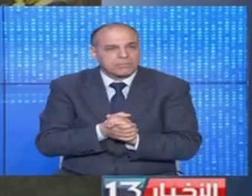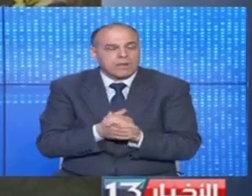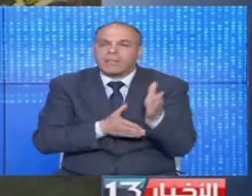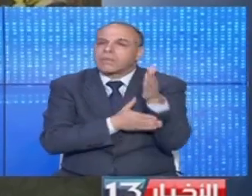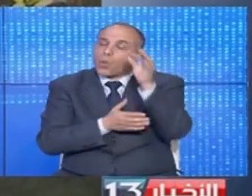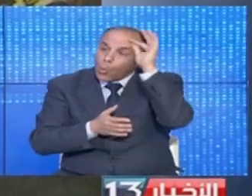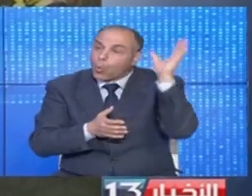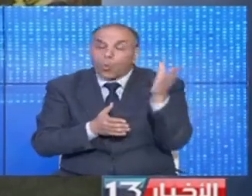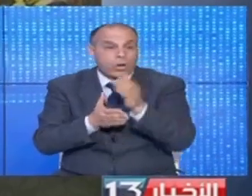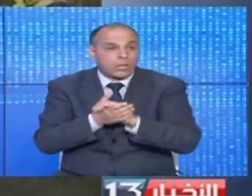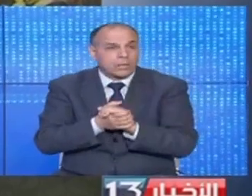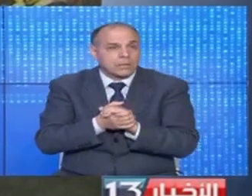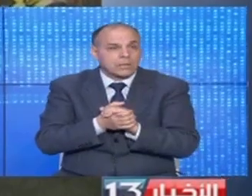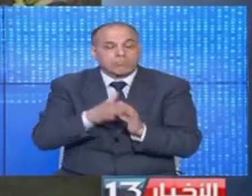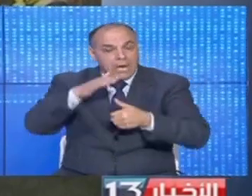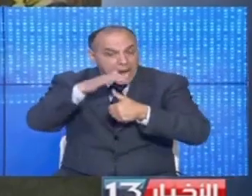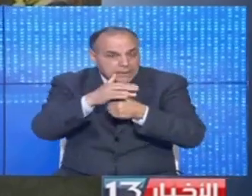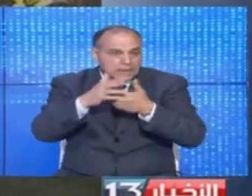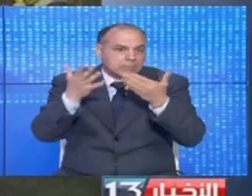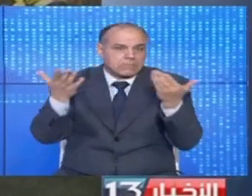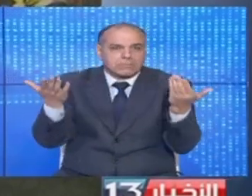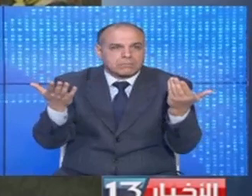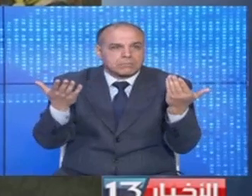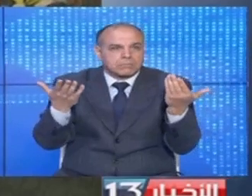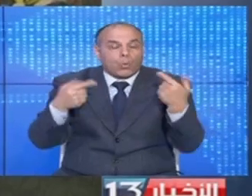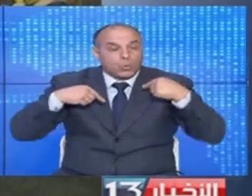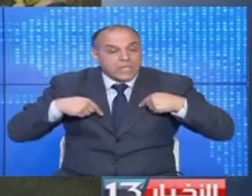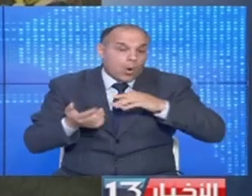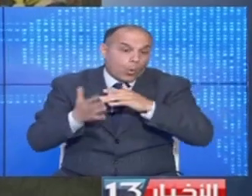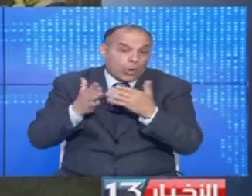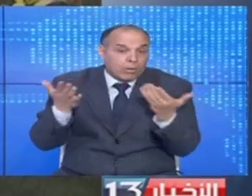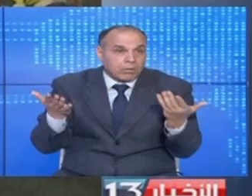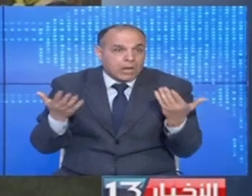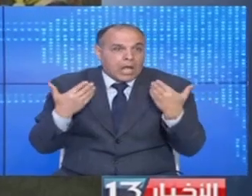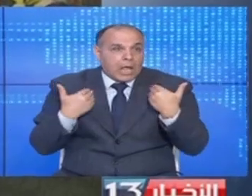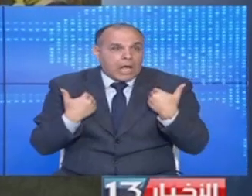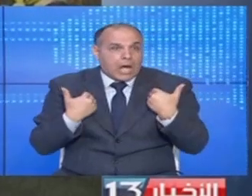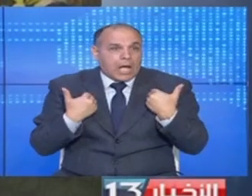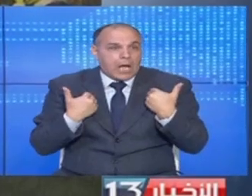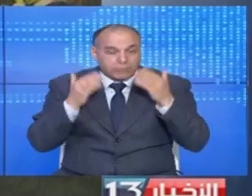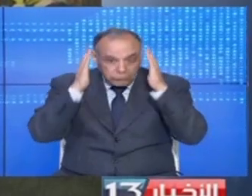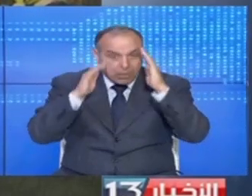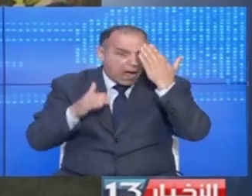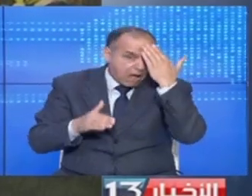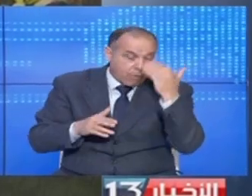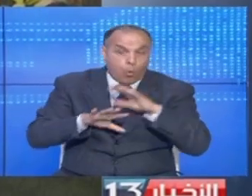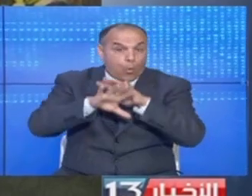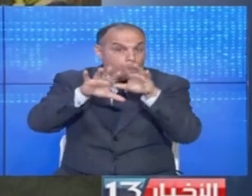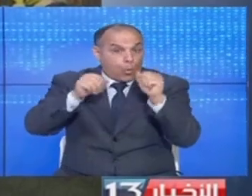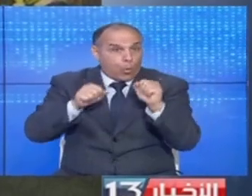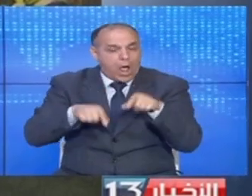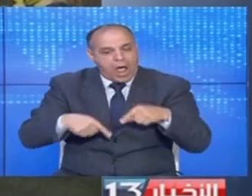الكل بالرئيس بال بالوزاره بال اصحاب الاختصاص اللي كلهم